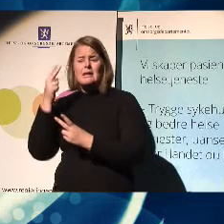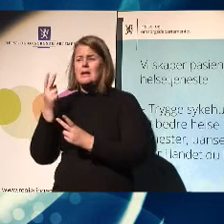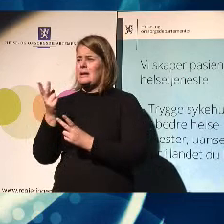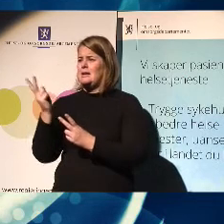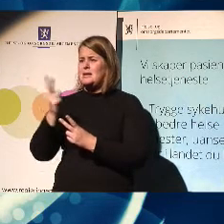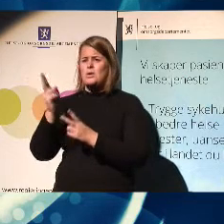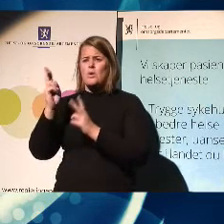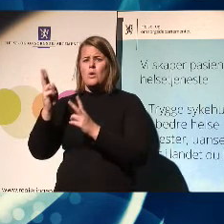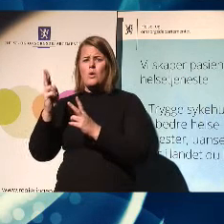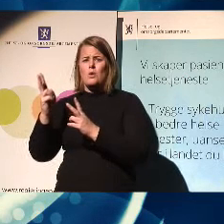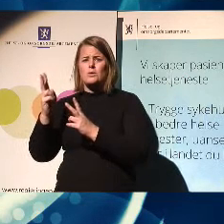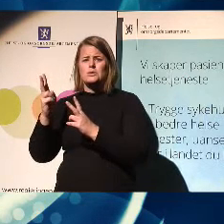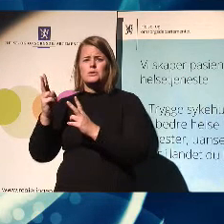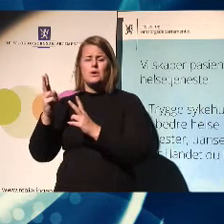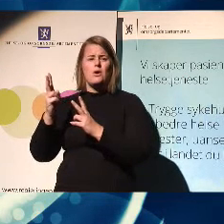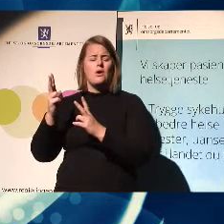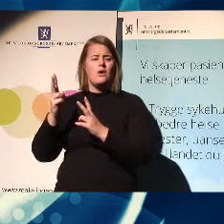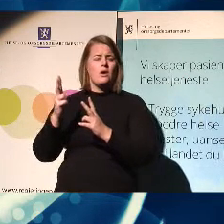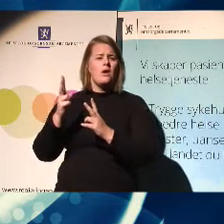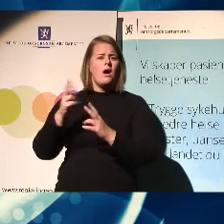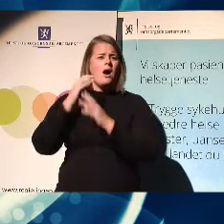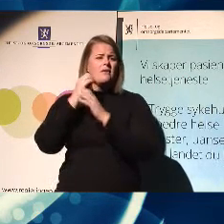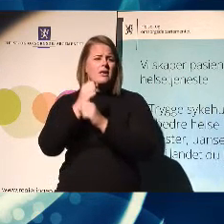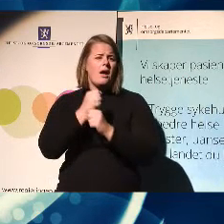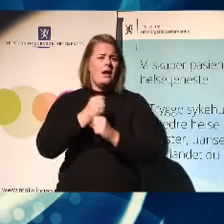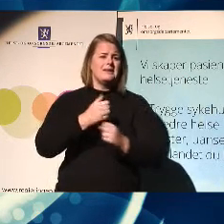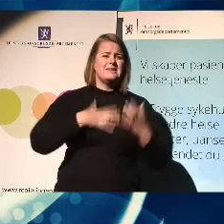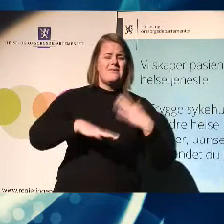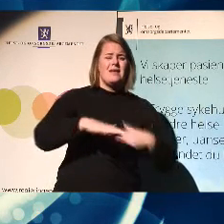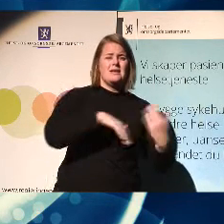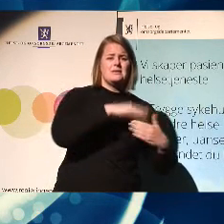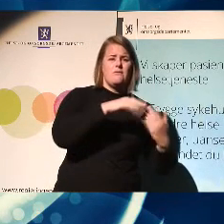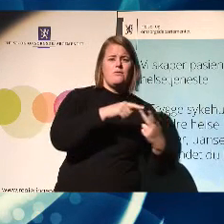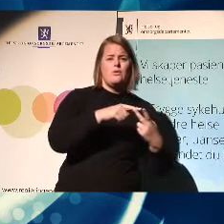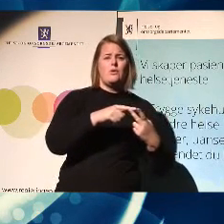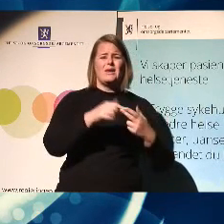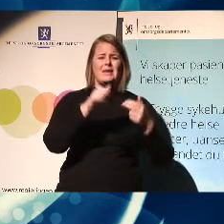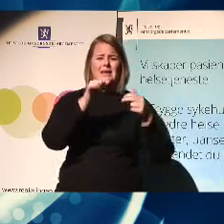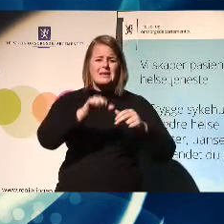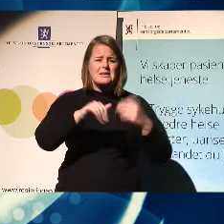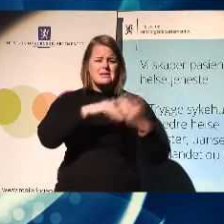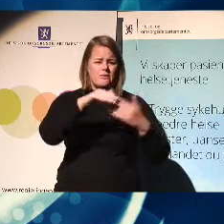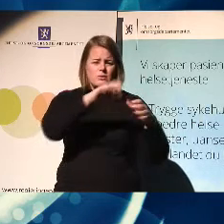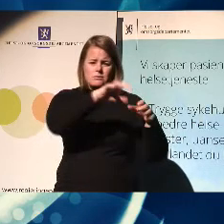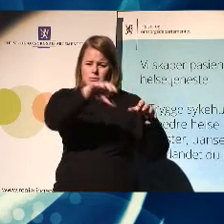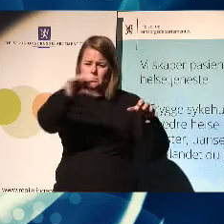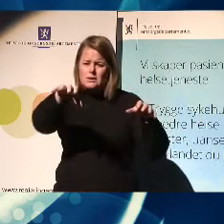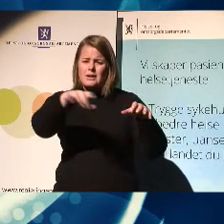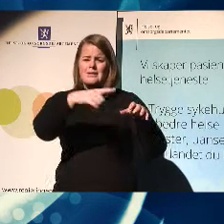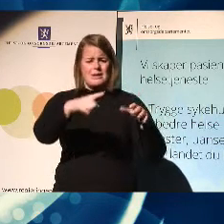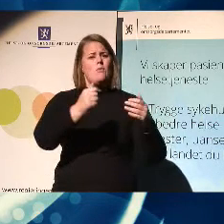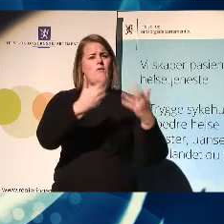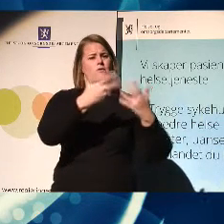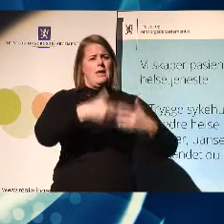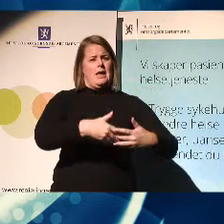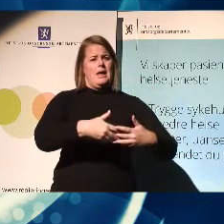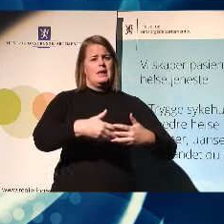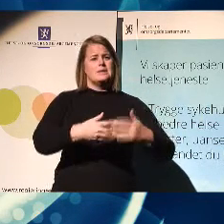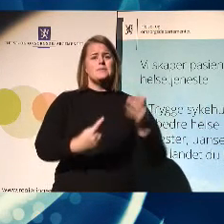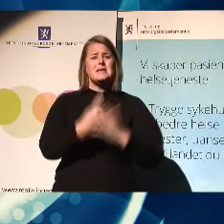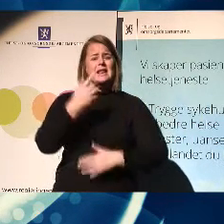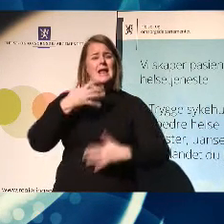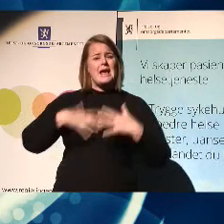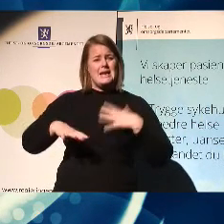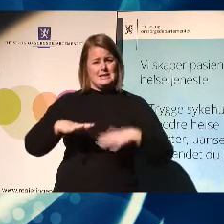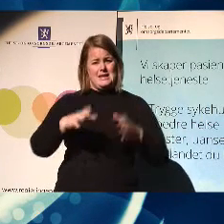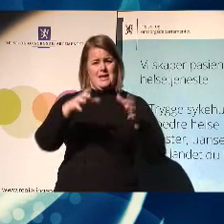at kritiske samfunnsfunksjoner og det sivile samfunnet fungerer. Og ikke minst helsedimensjonen. Og